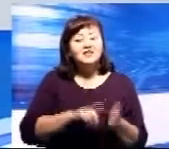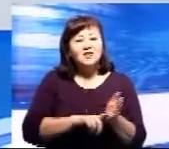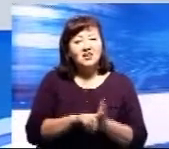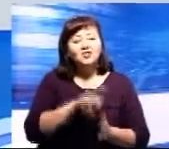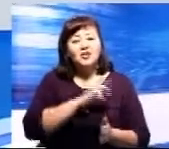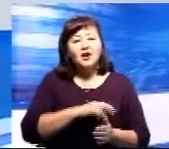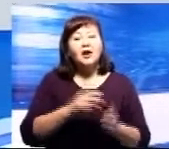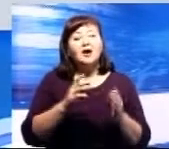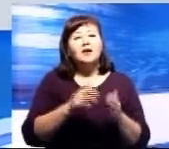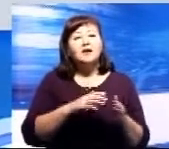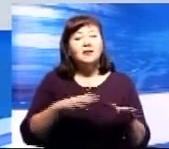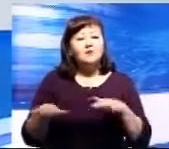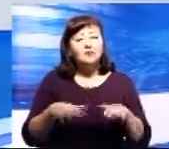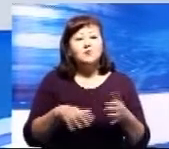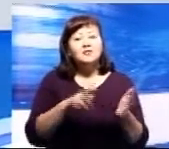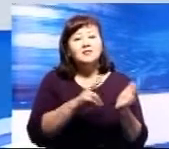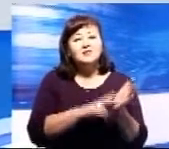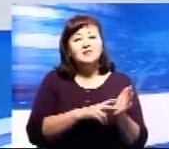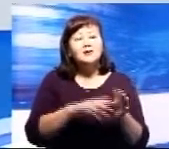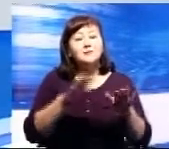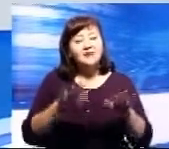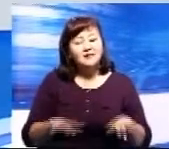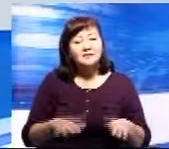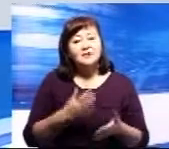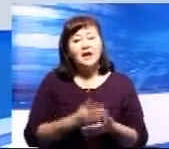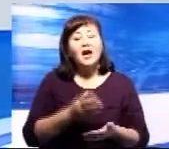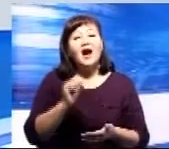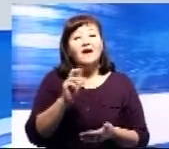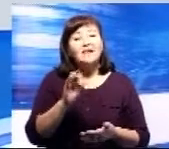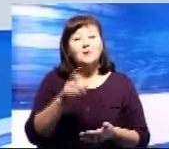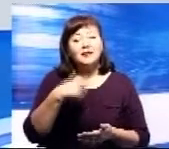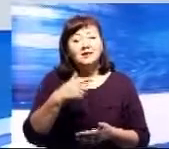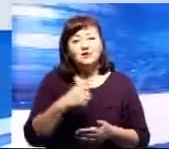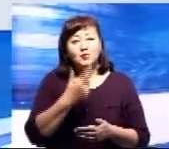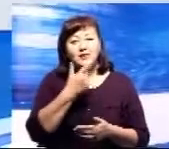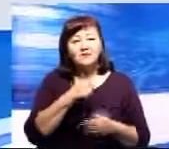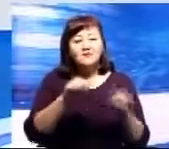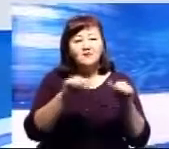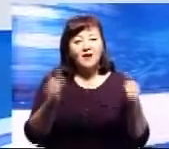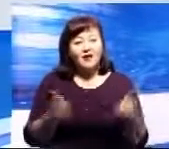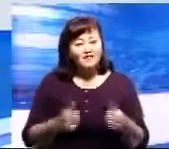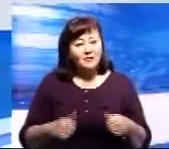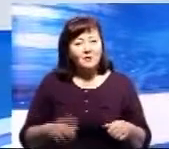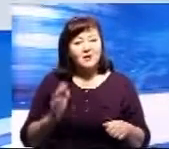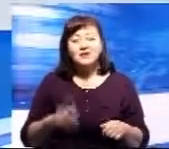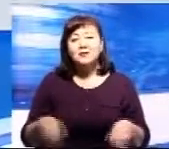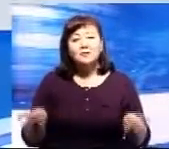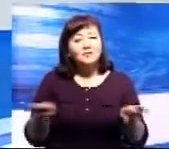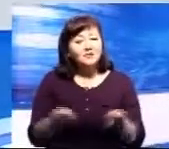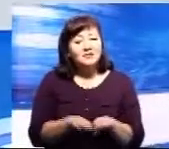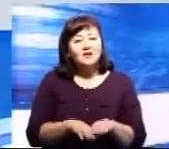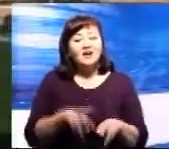установлены современные детские площадки. Как сообщили в Акимате, в будущем благоустройство будет проводиться по аналогии со столичными дворами.